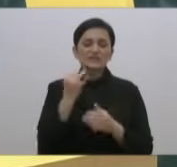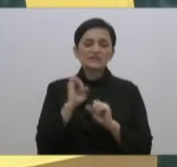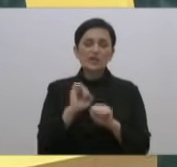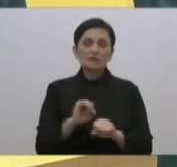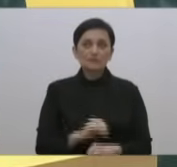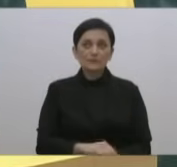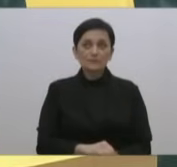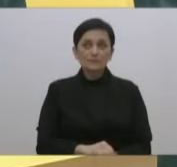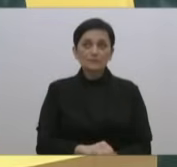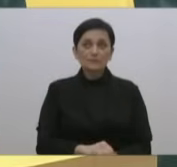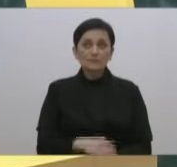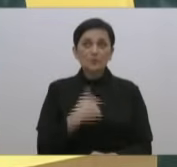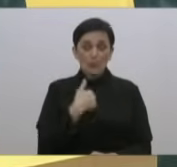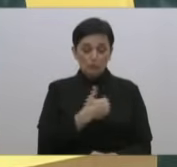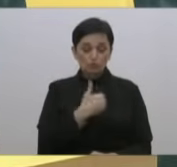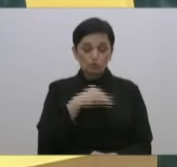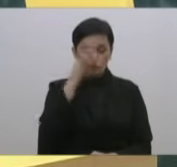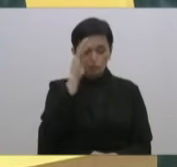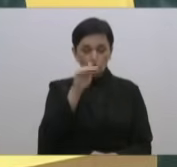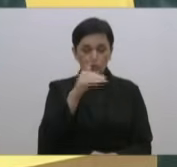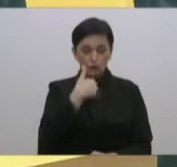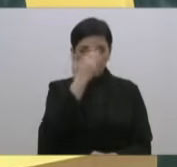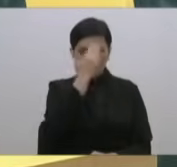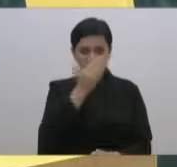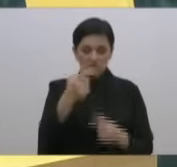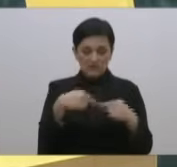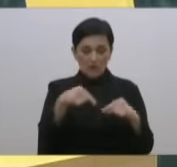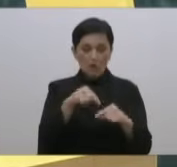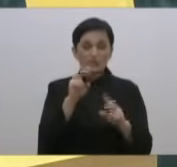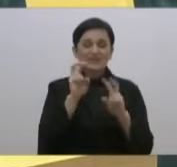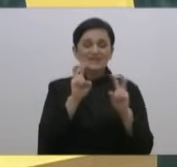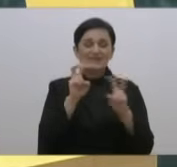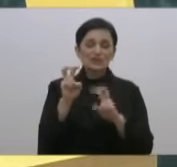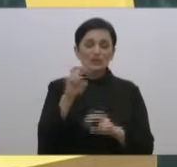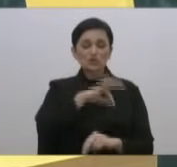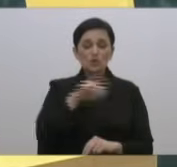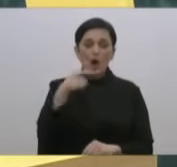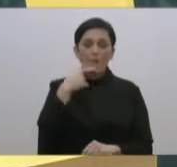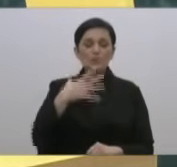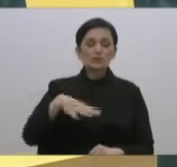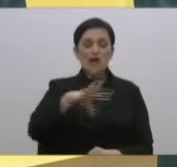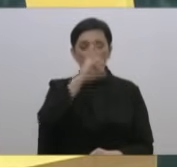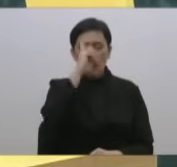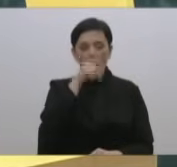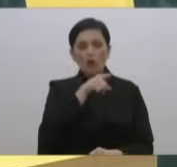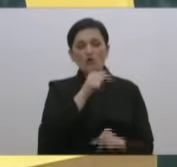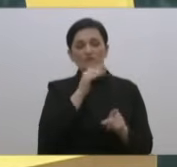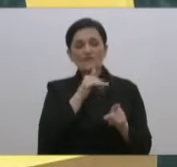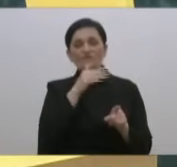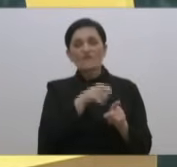ინტერესების დაცვისათვის. მე მსურს შევახსენო ჩვენ საზოგადოებას და აქ ნიშნის მოგებით ამბობენ ხოლმე, რომ საქართველოს ხელისუფლება